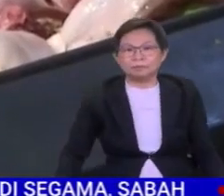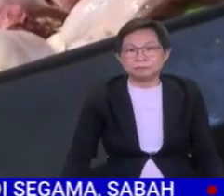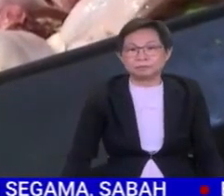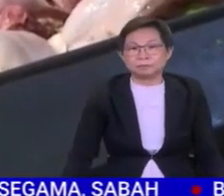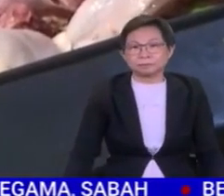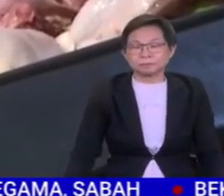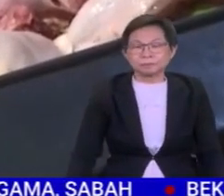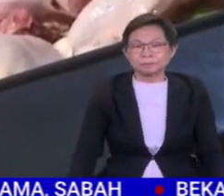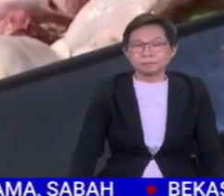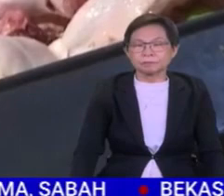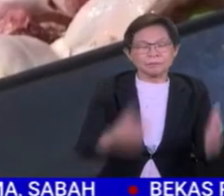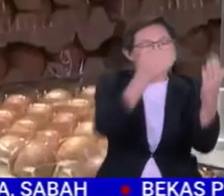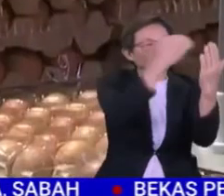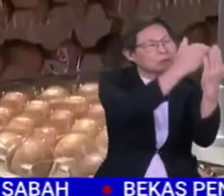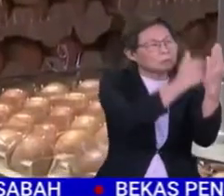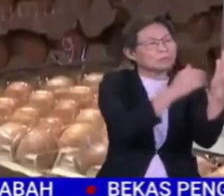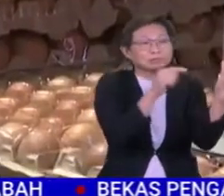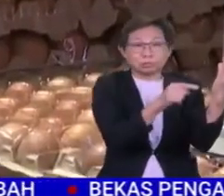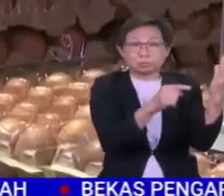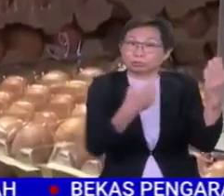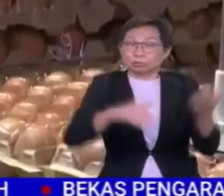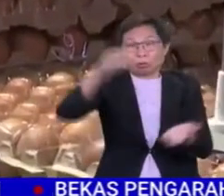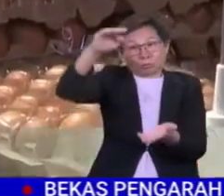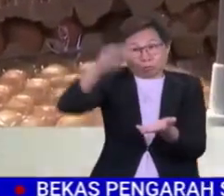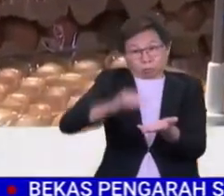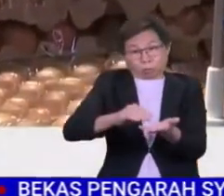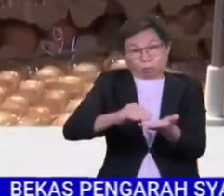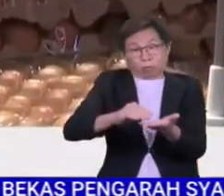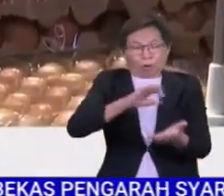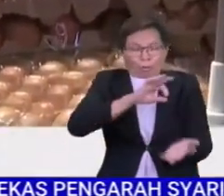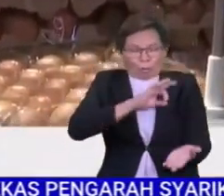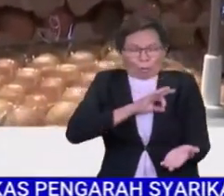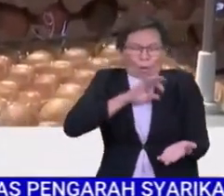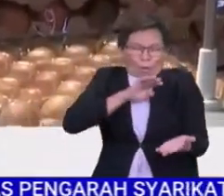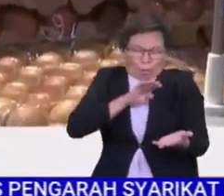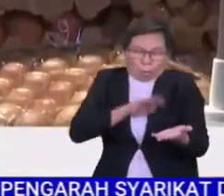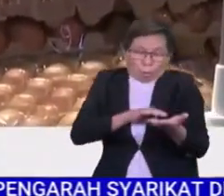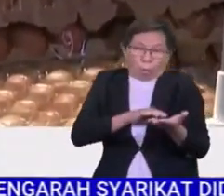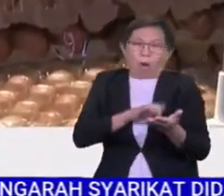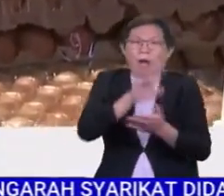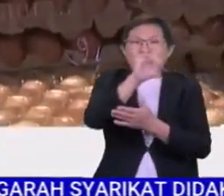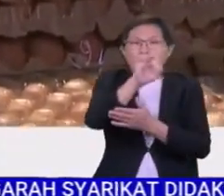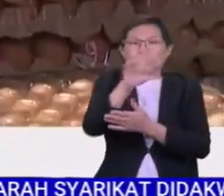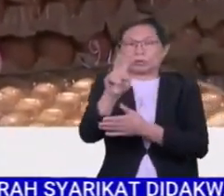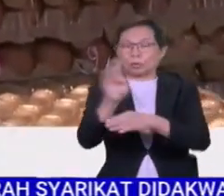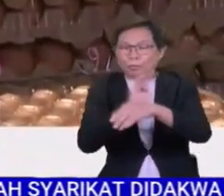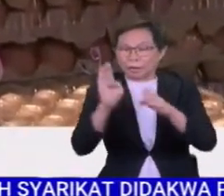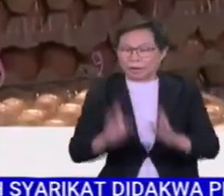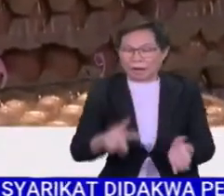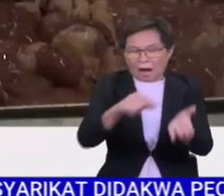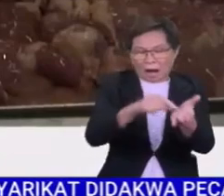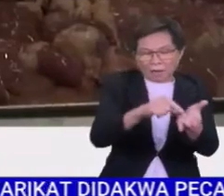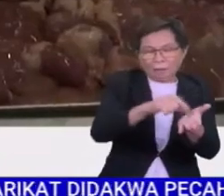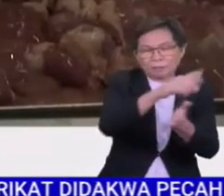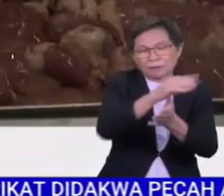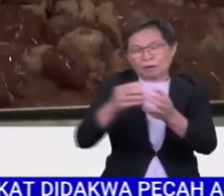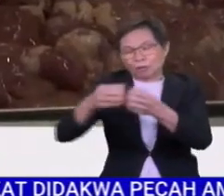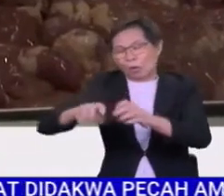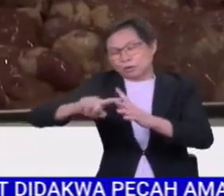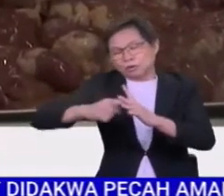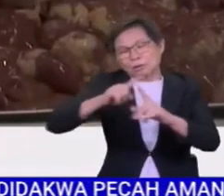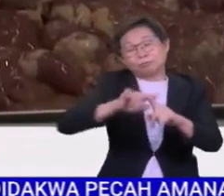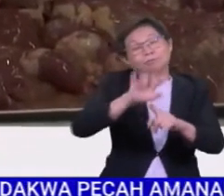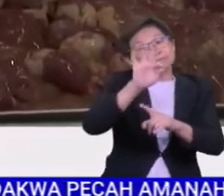2011 langkah berkenaan berjaya menurunkan margin keuntungan melibatkan 82 peniaga ayam dan telur sejak